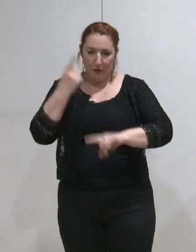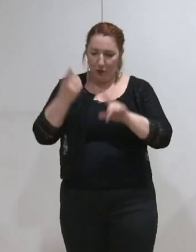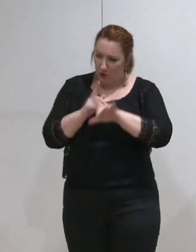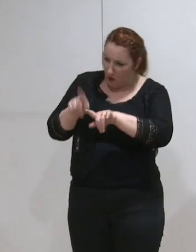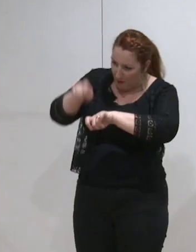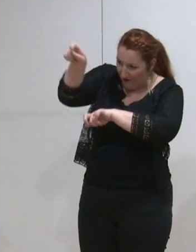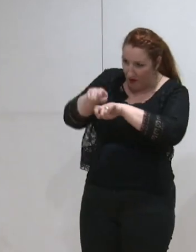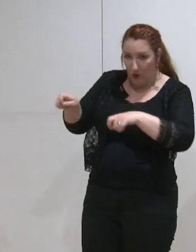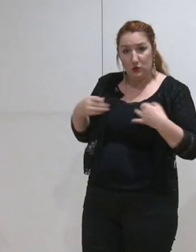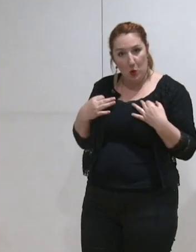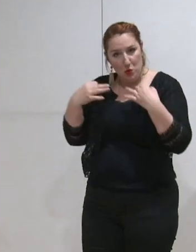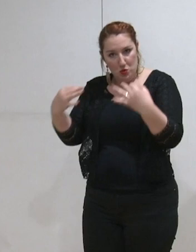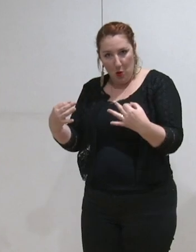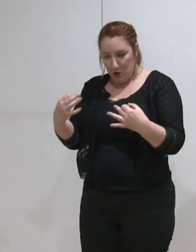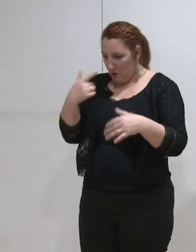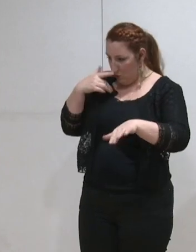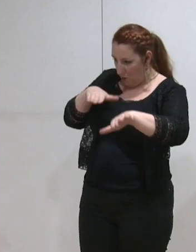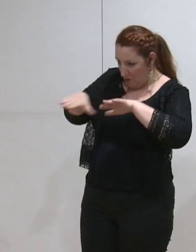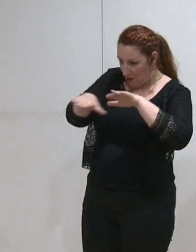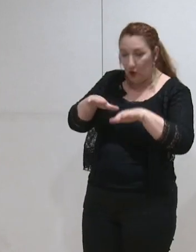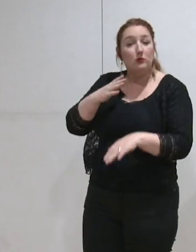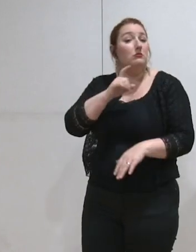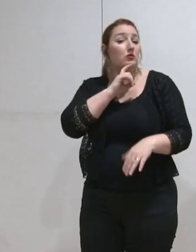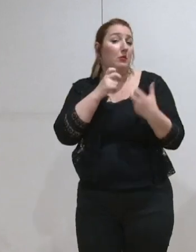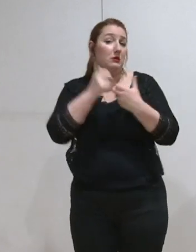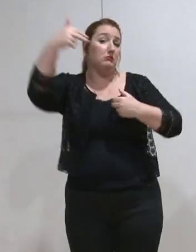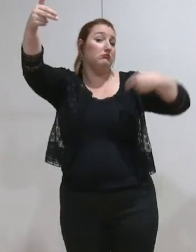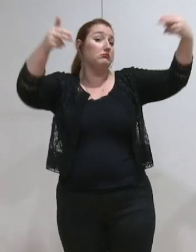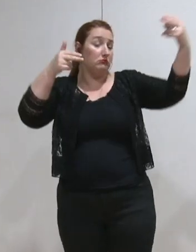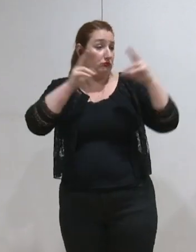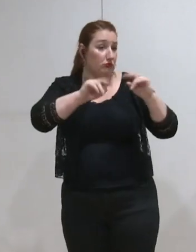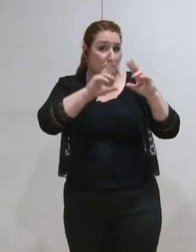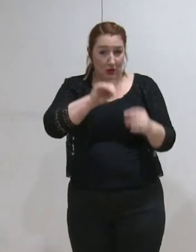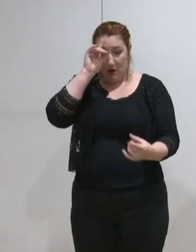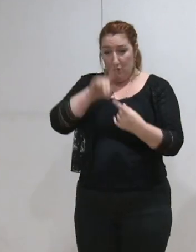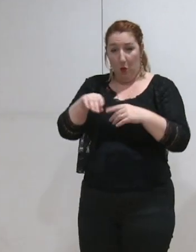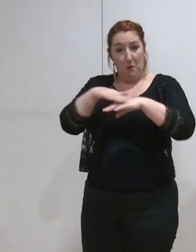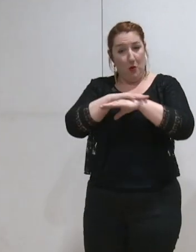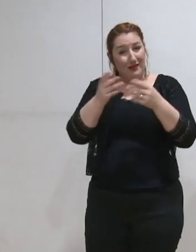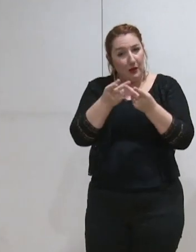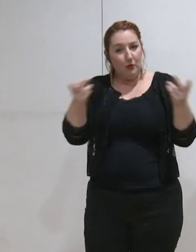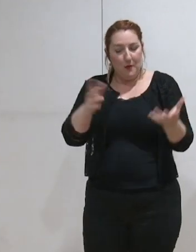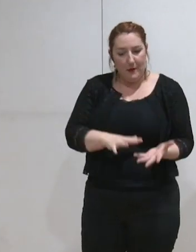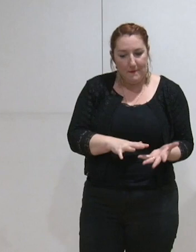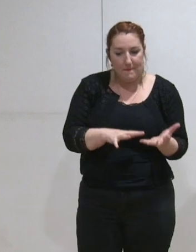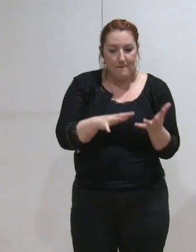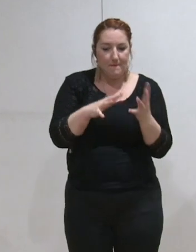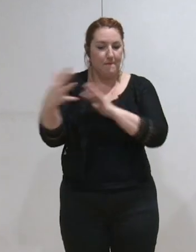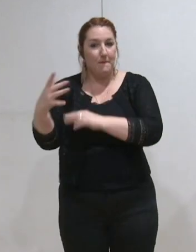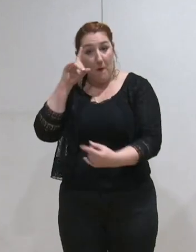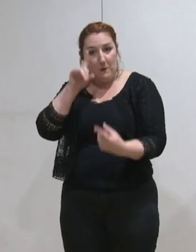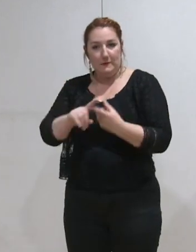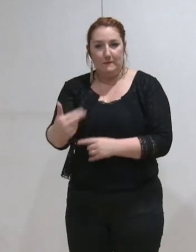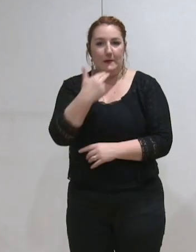thématiques que j'ai évoqué pour réorienter nos politiques publiques dans un souci d'une plus grande